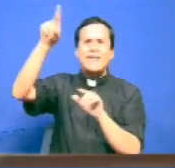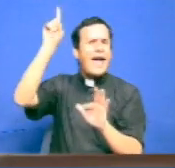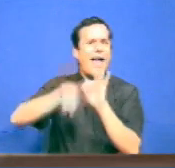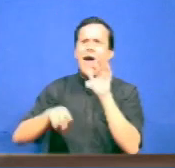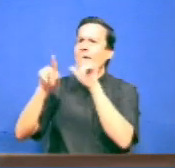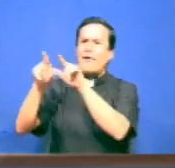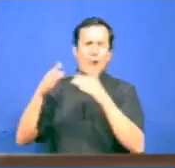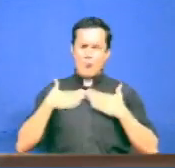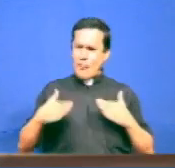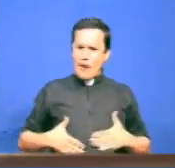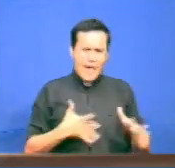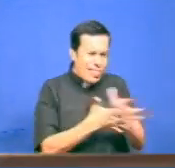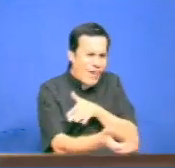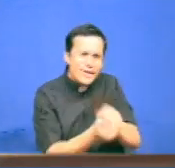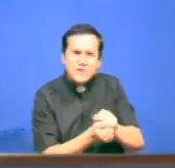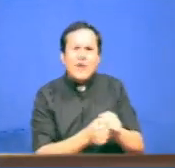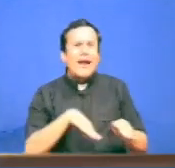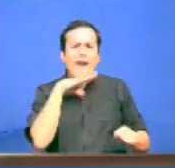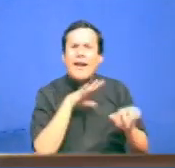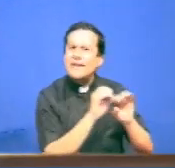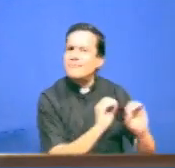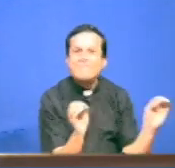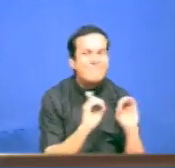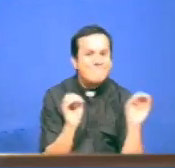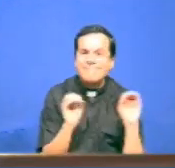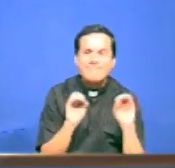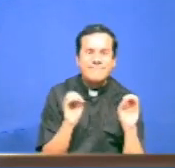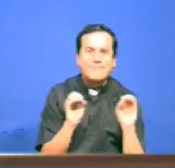wala mwili wake haukuona uharibifu.